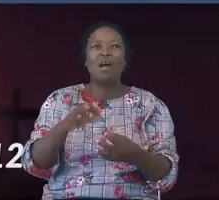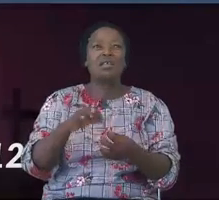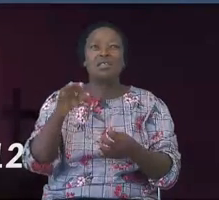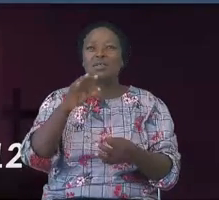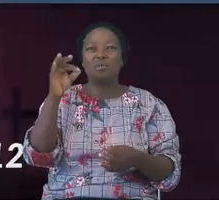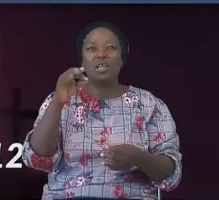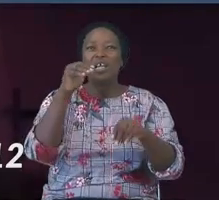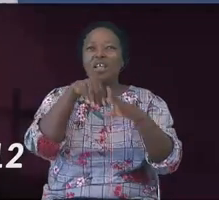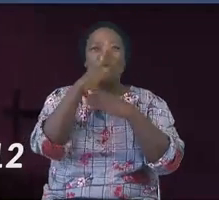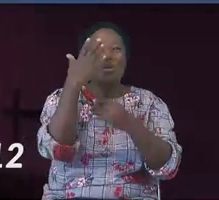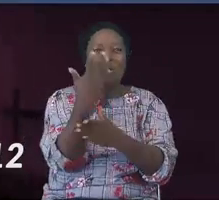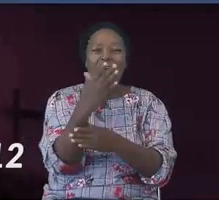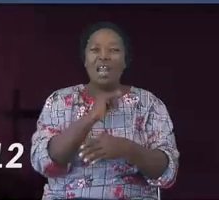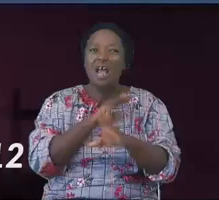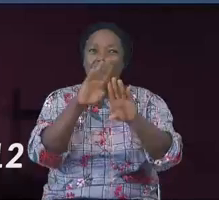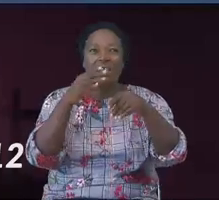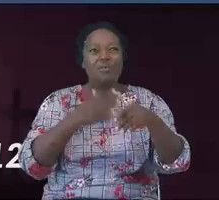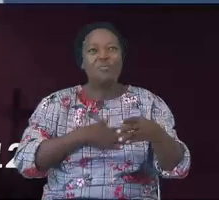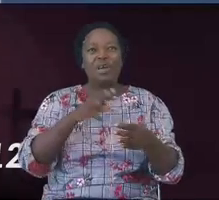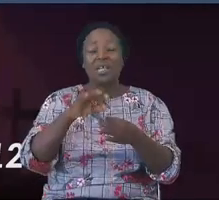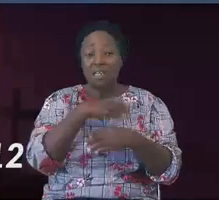Luc 23, 46.